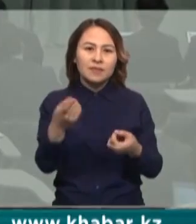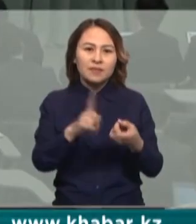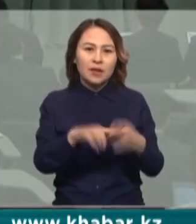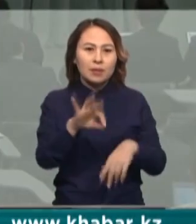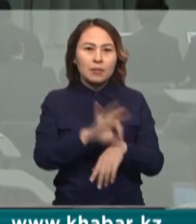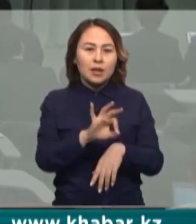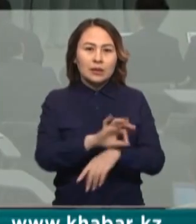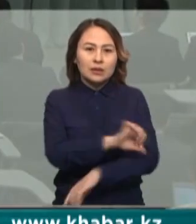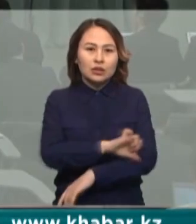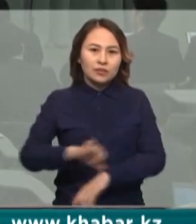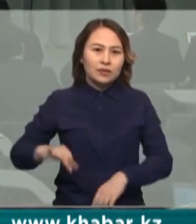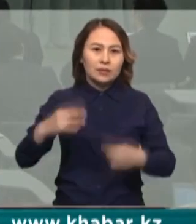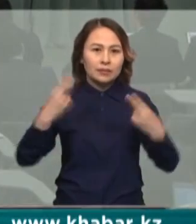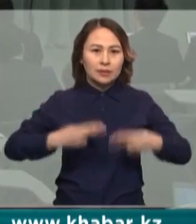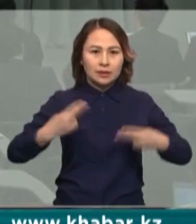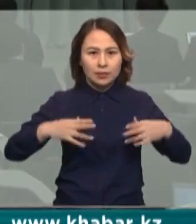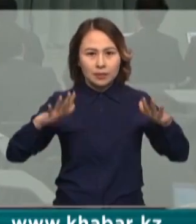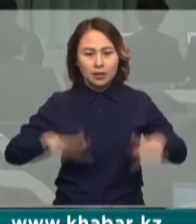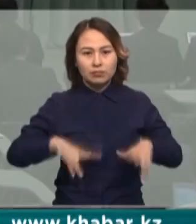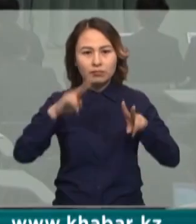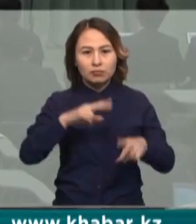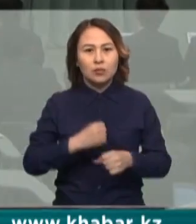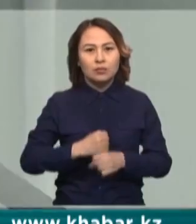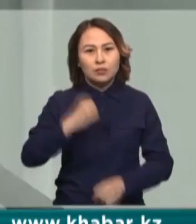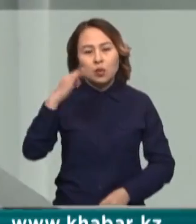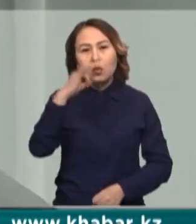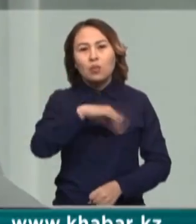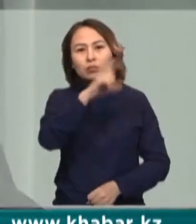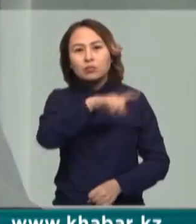байланысты еліміздің шекаралық және кедендік қызметі бақылауды күшейтті.